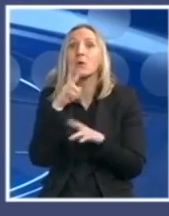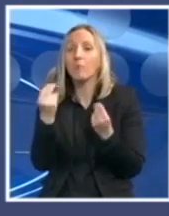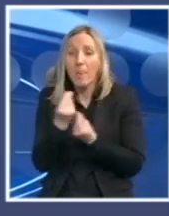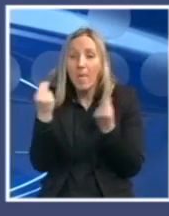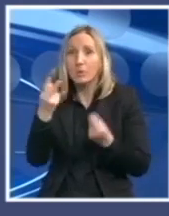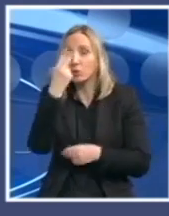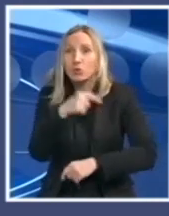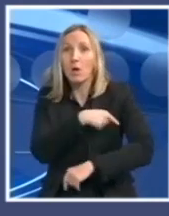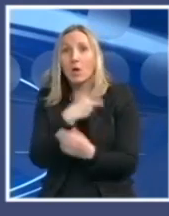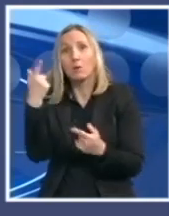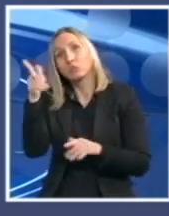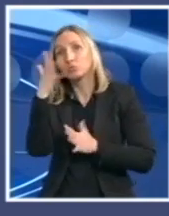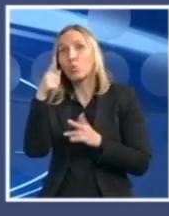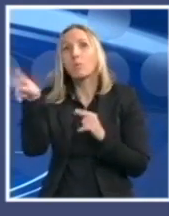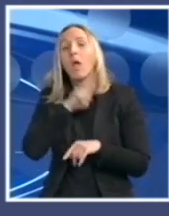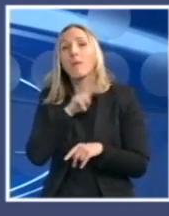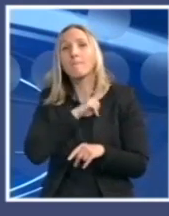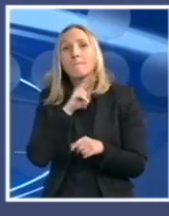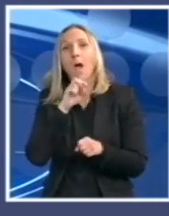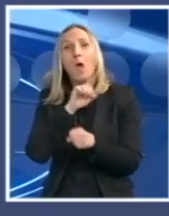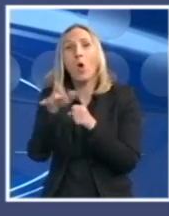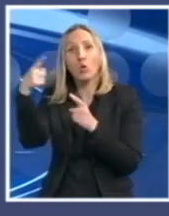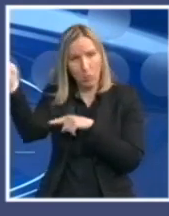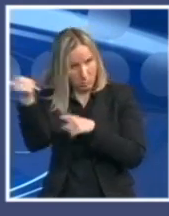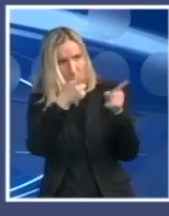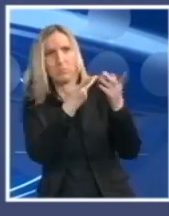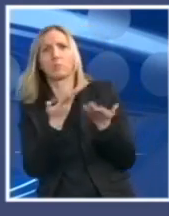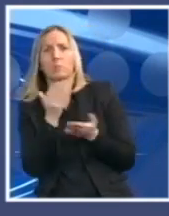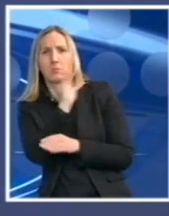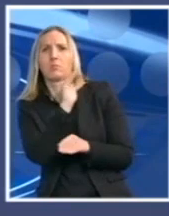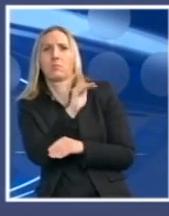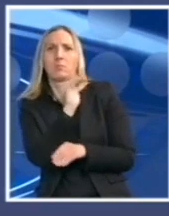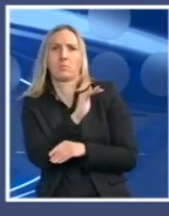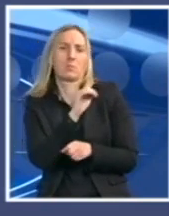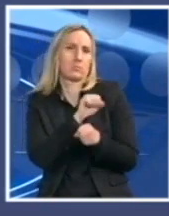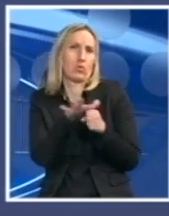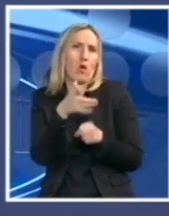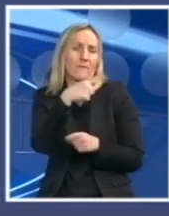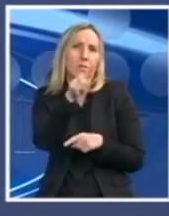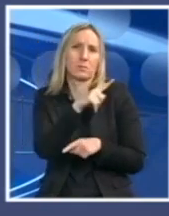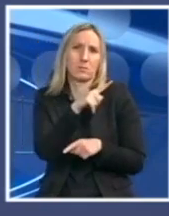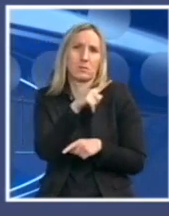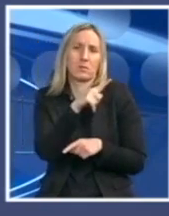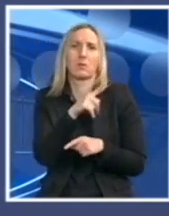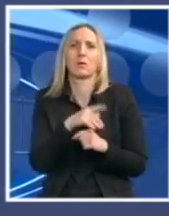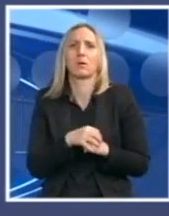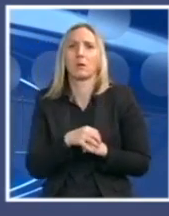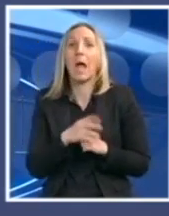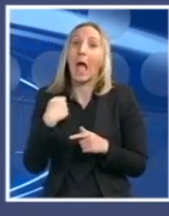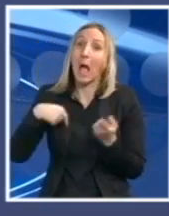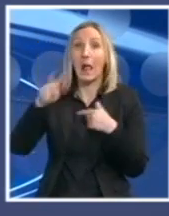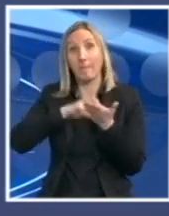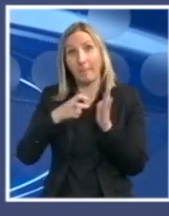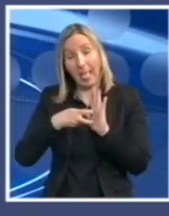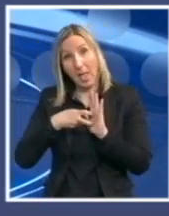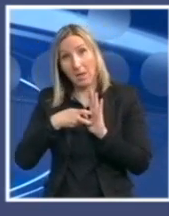simptome ili sumnjaju na tako nešto, podrazumeva se da se mogu javiti u COVID ambulantama, ali da je planirano